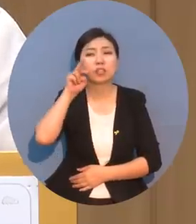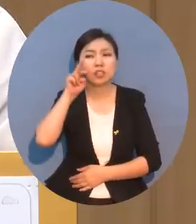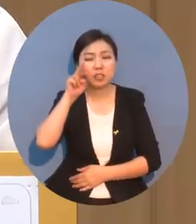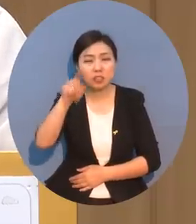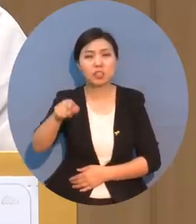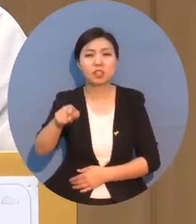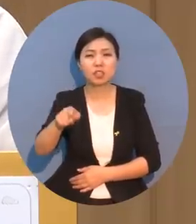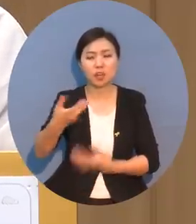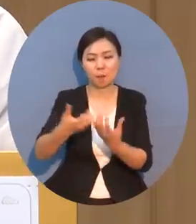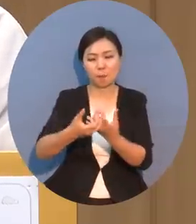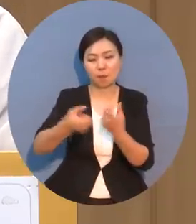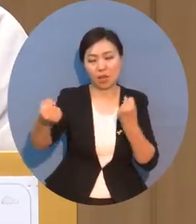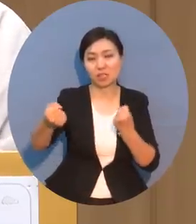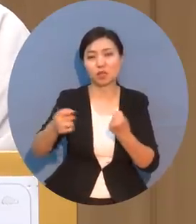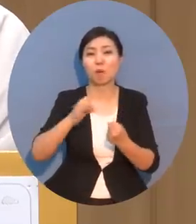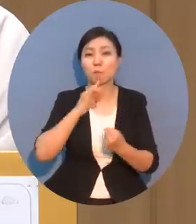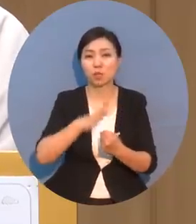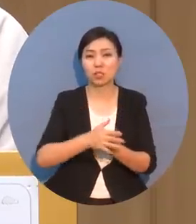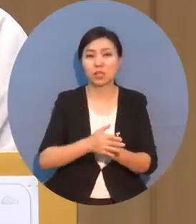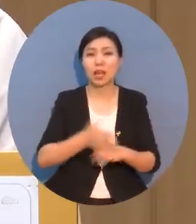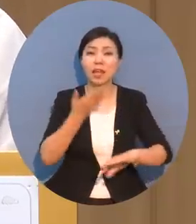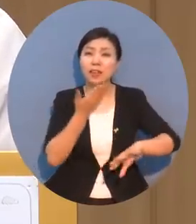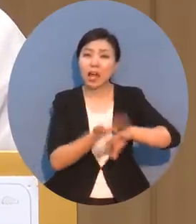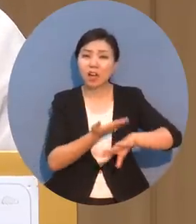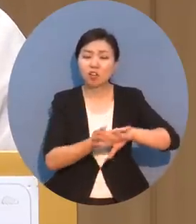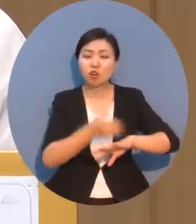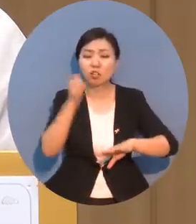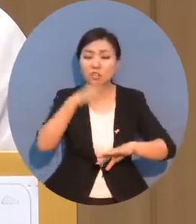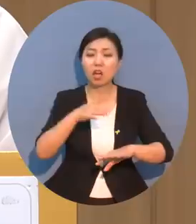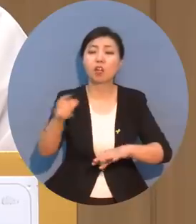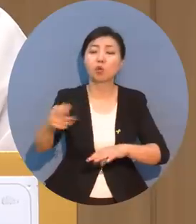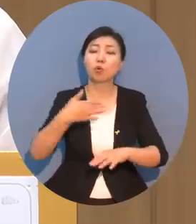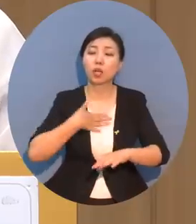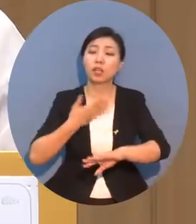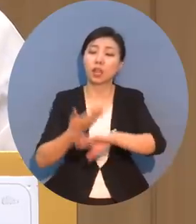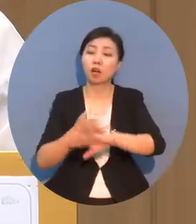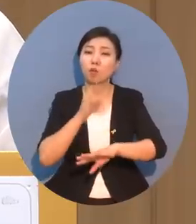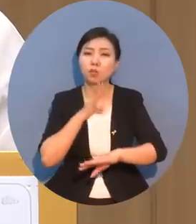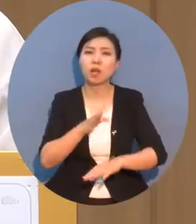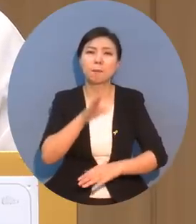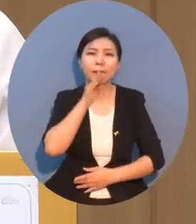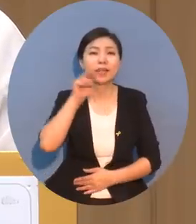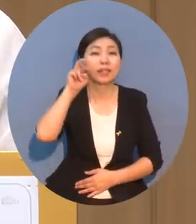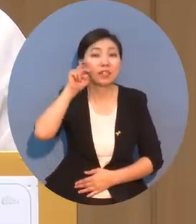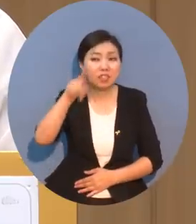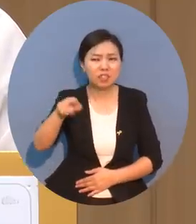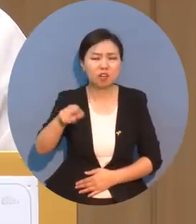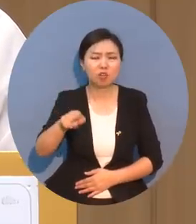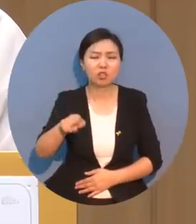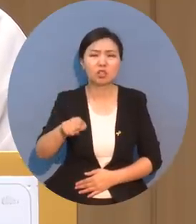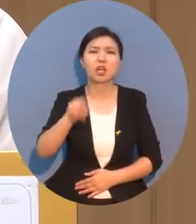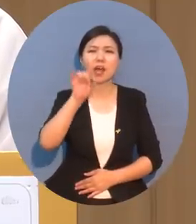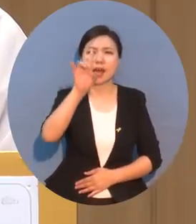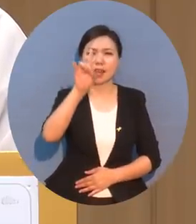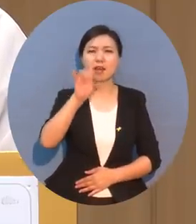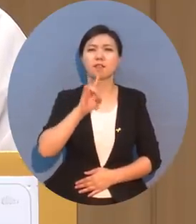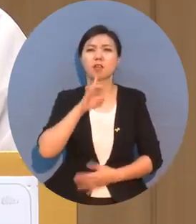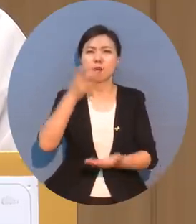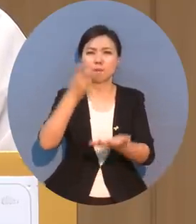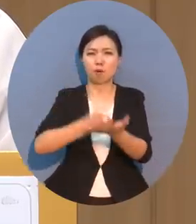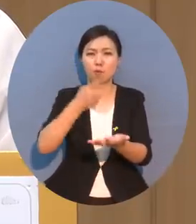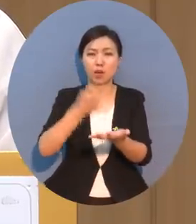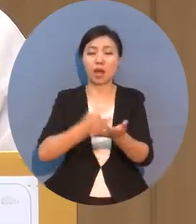딱 규정하는 거예요. 다르다는 것은 상대적인 건데 옳다 그르다는 것은 이거는 절대적인